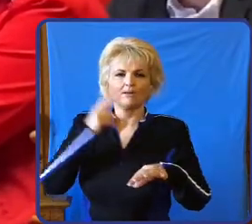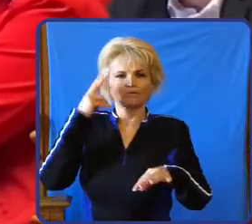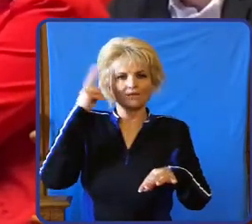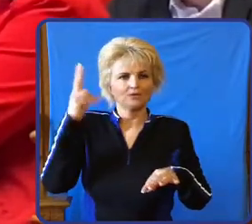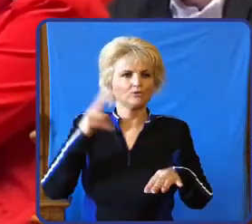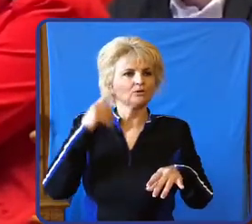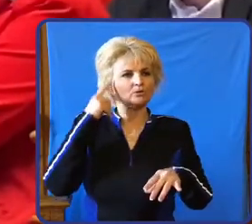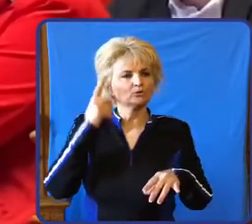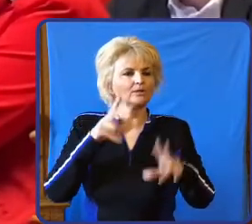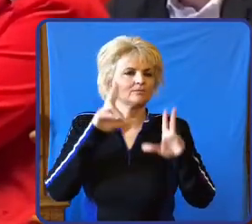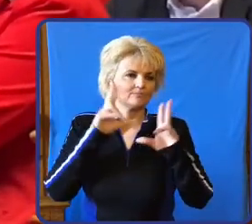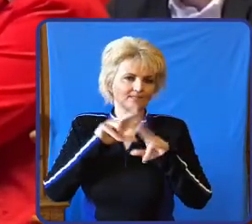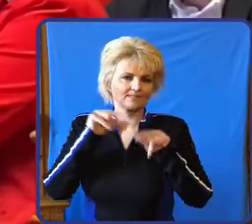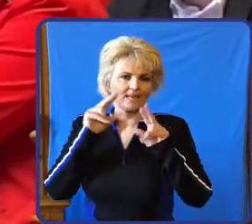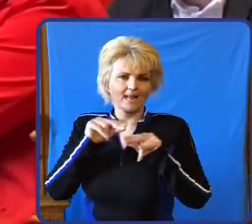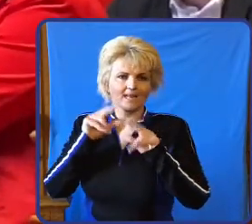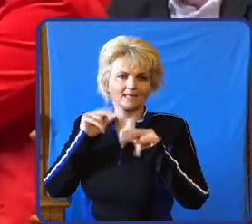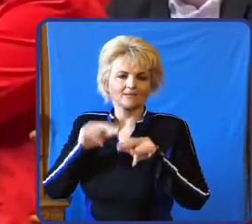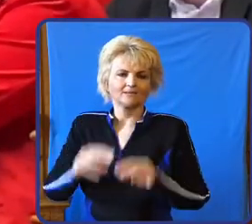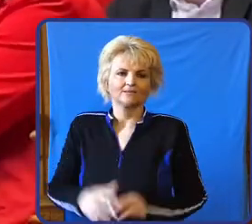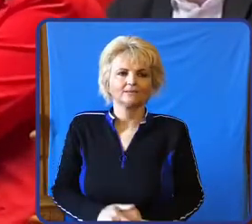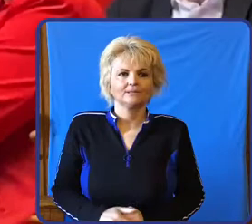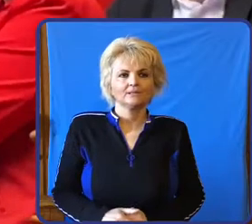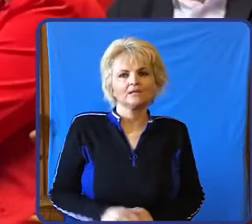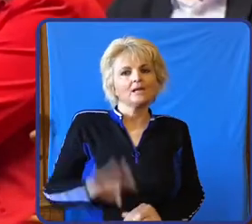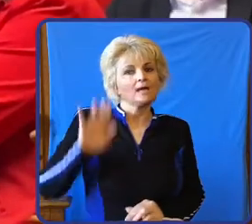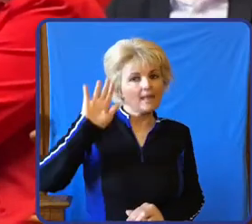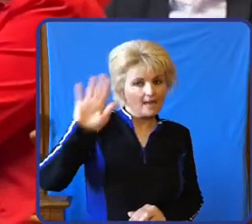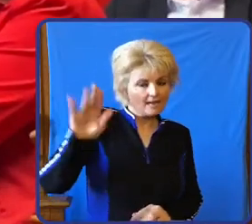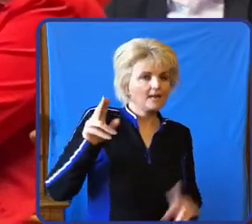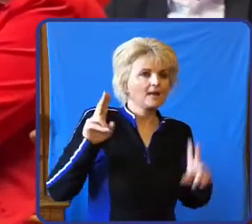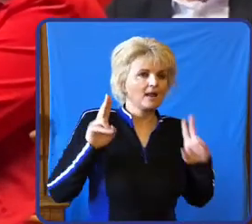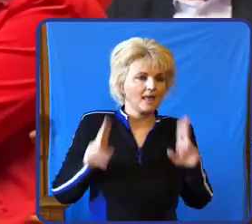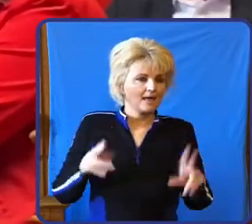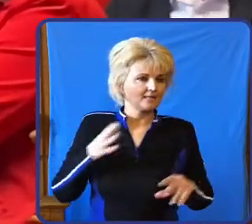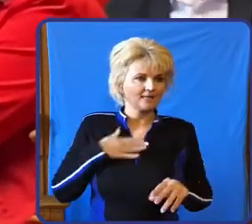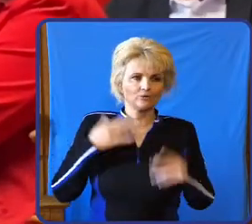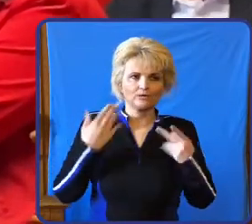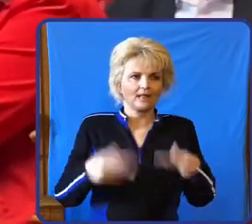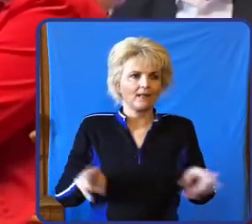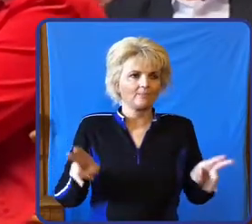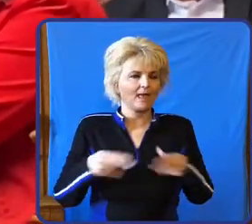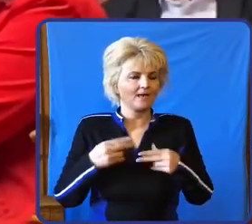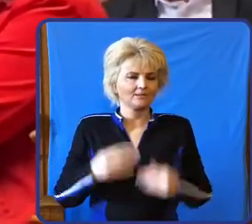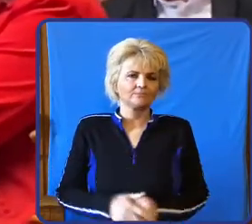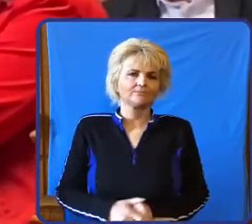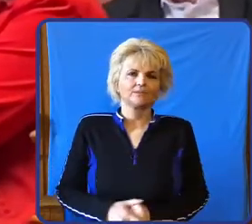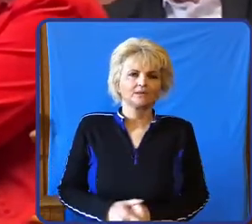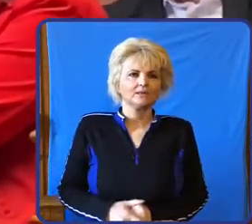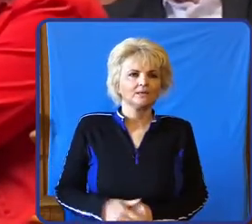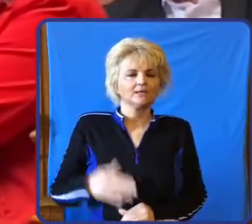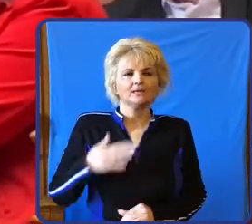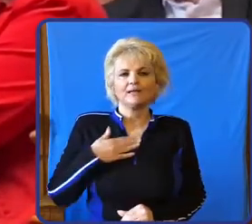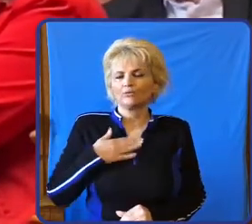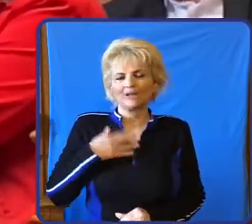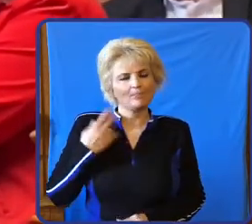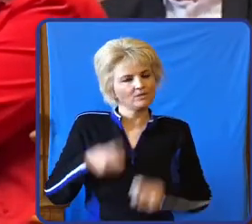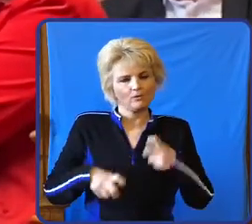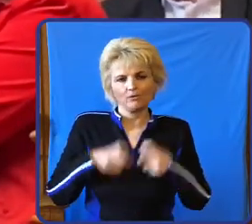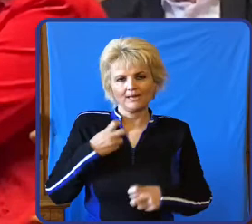úr beszélt, el is mondta a képviselőasszony, hogy neki lehet. Nekünk nem. Tehát mi nem azt kifogásoltuk, vagyis